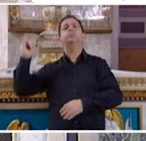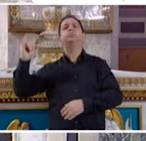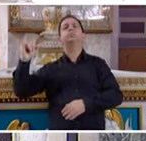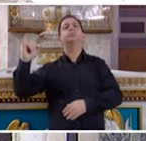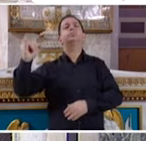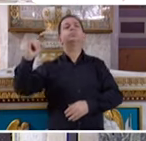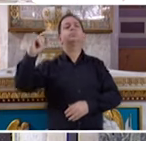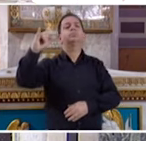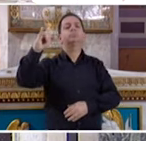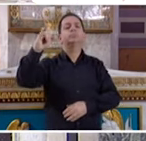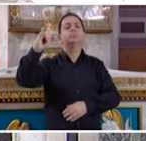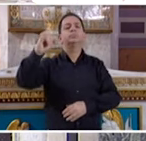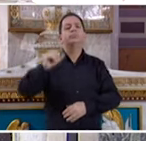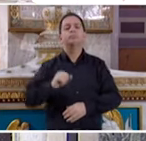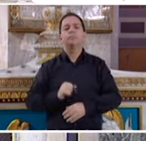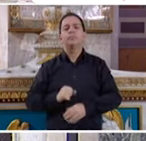αιώνων.